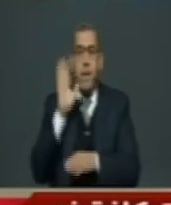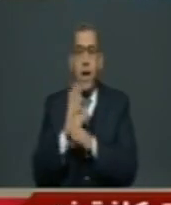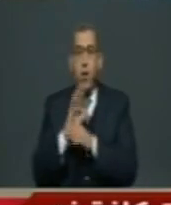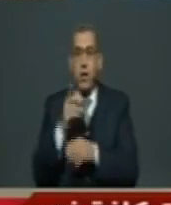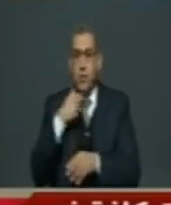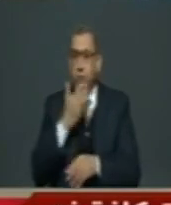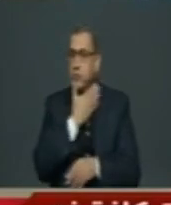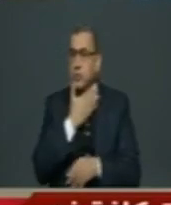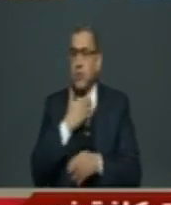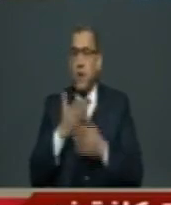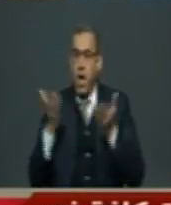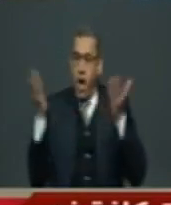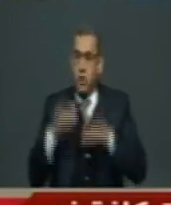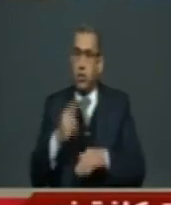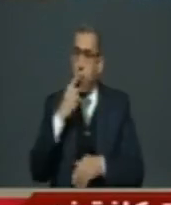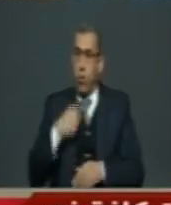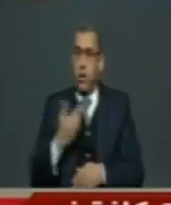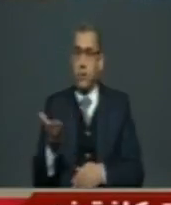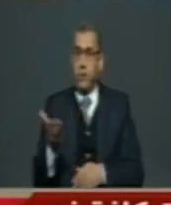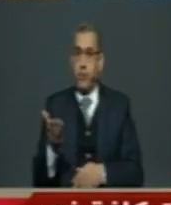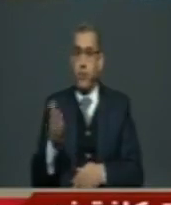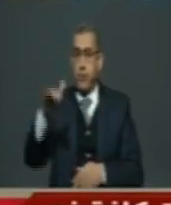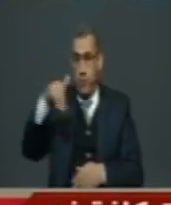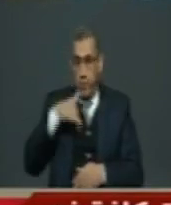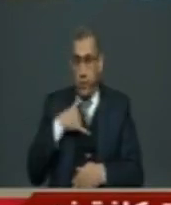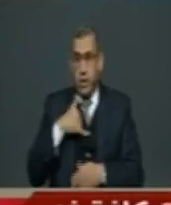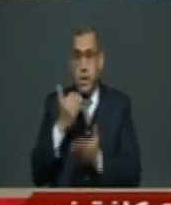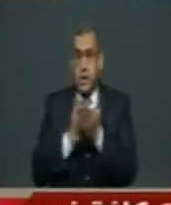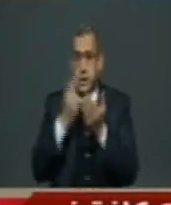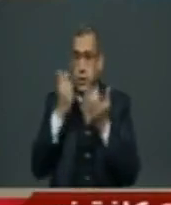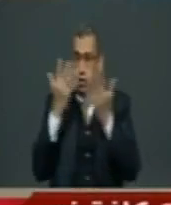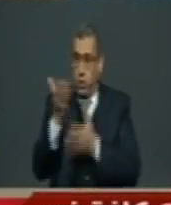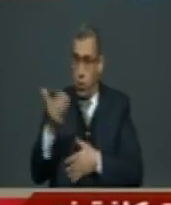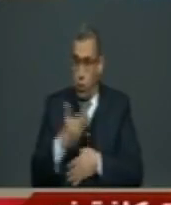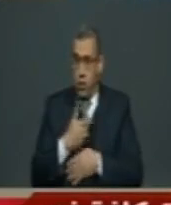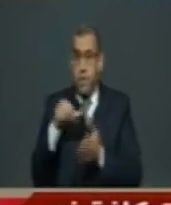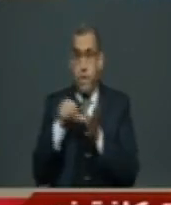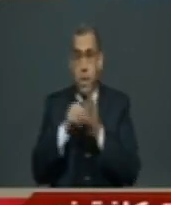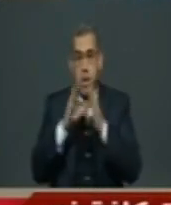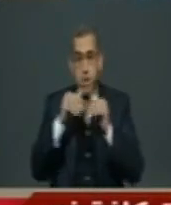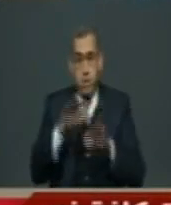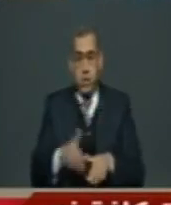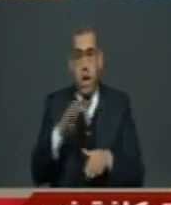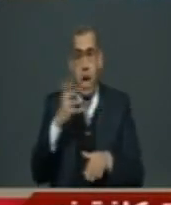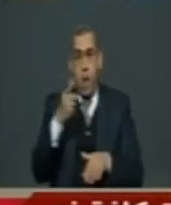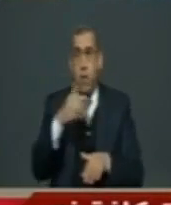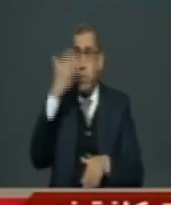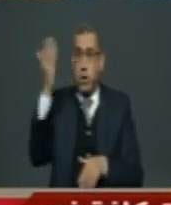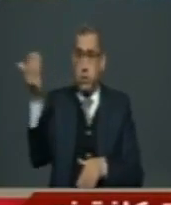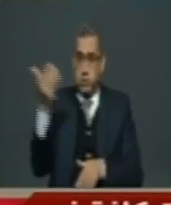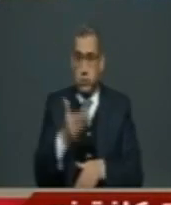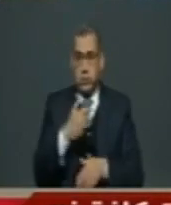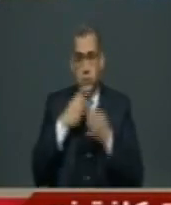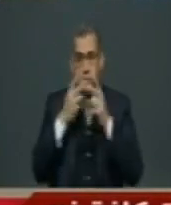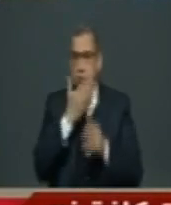مستعدين اكتر يجي اي مستثمرين محليين من مصر او حتى من الخارج، واحنا نيسر